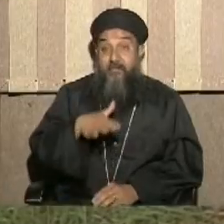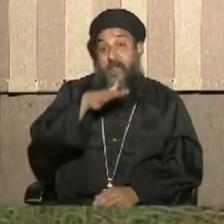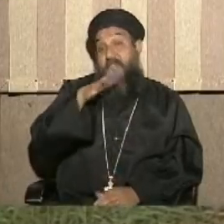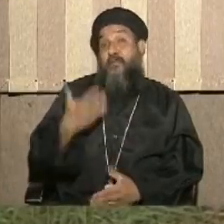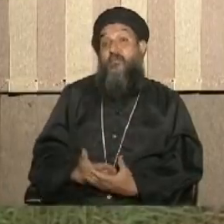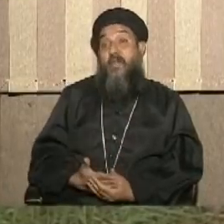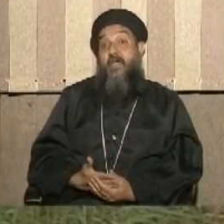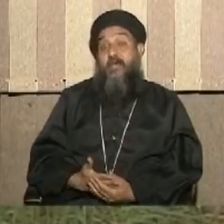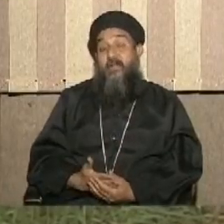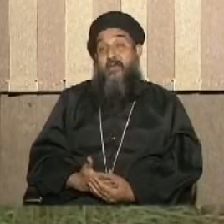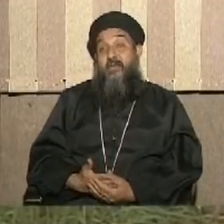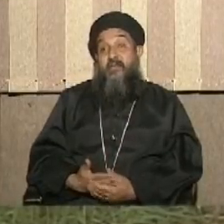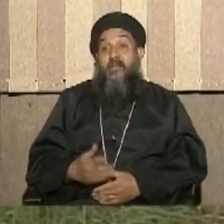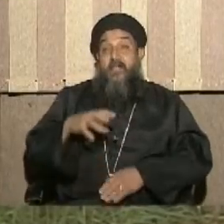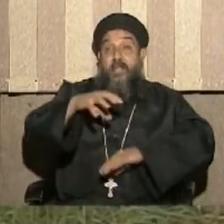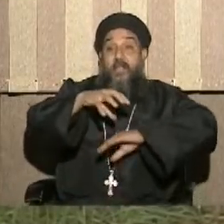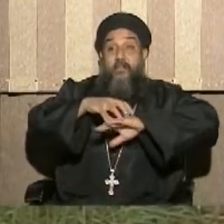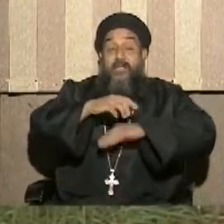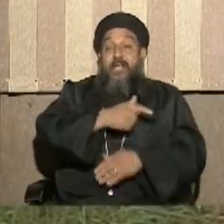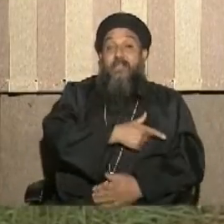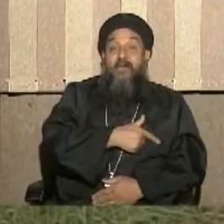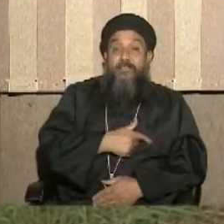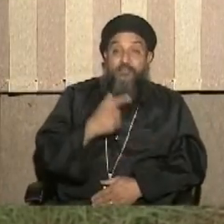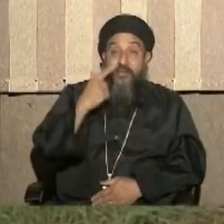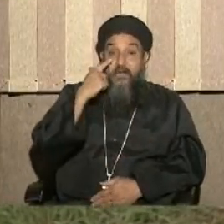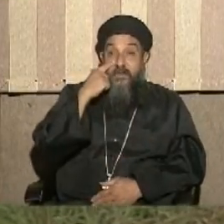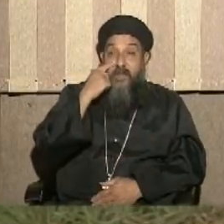نقيا. اجلسوا.